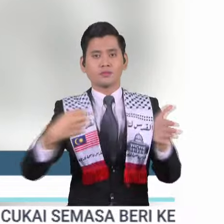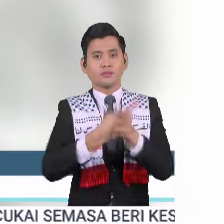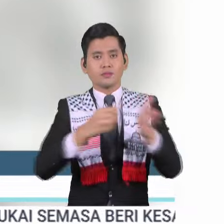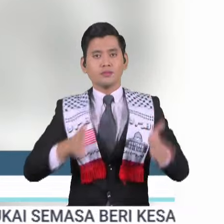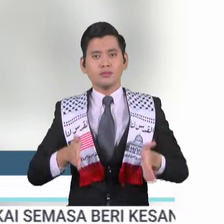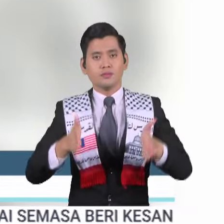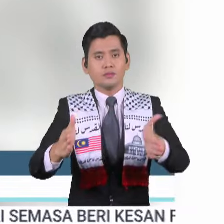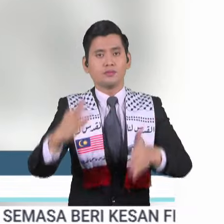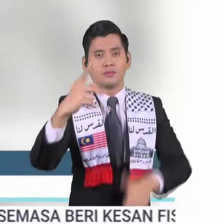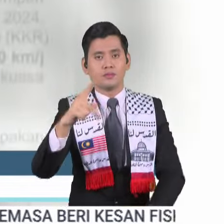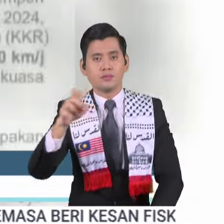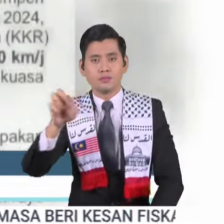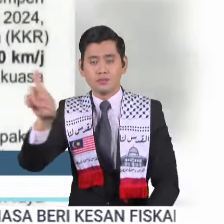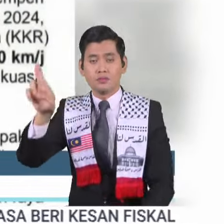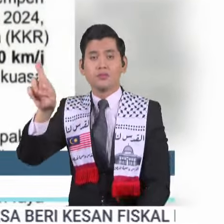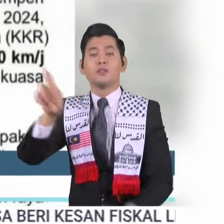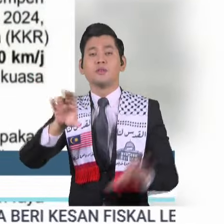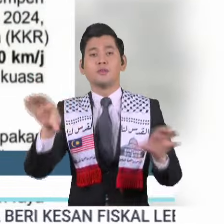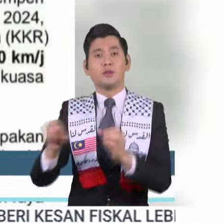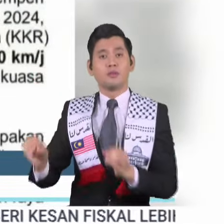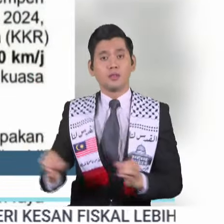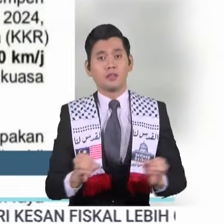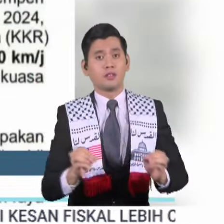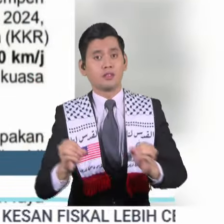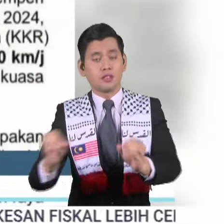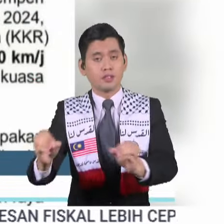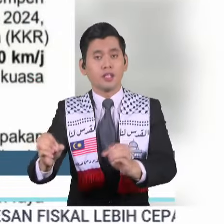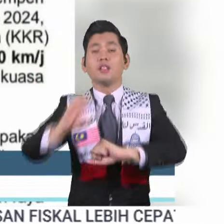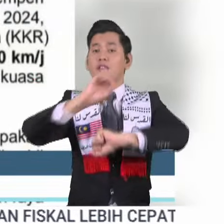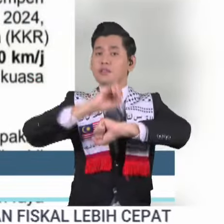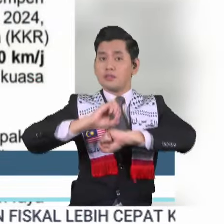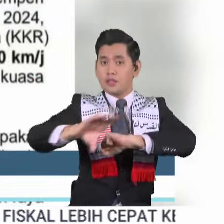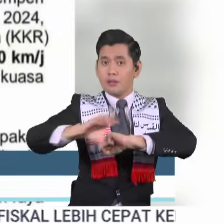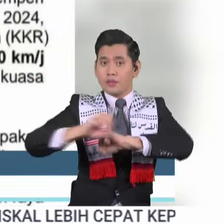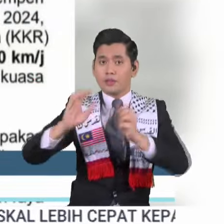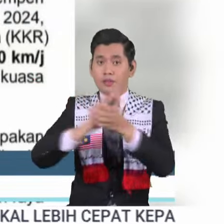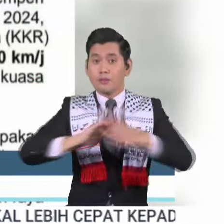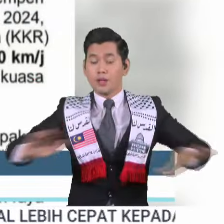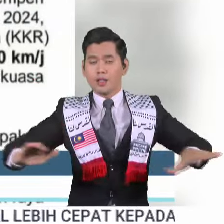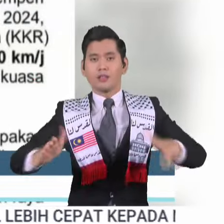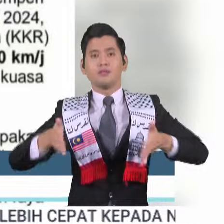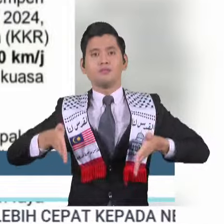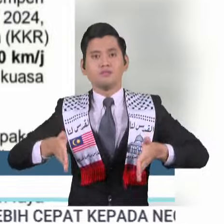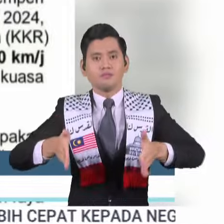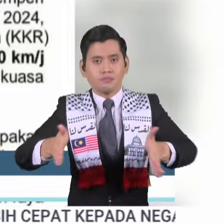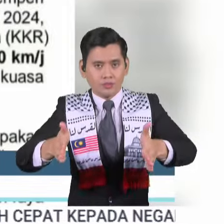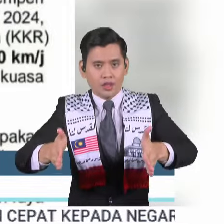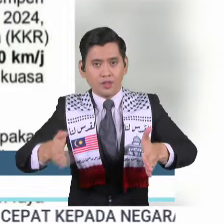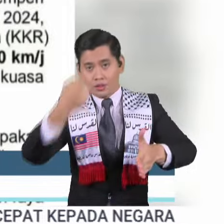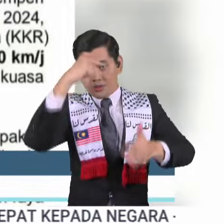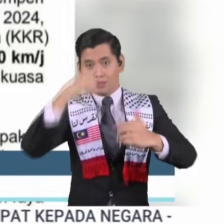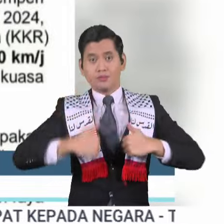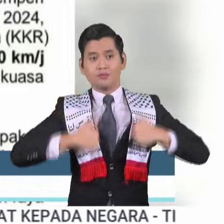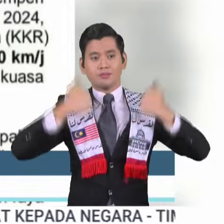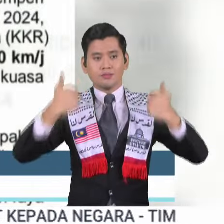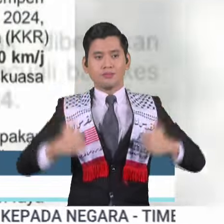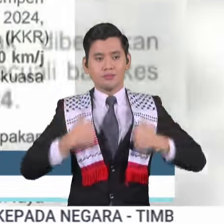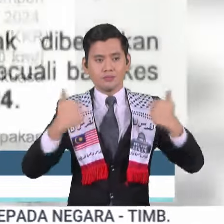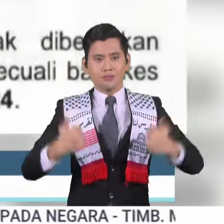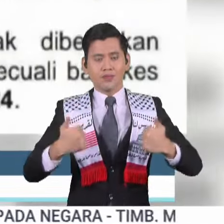KKR pada tempoh sama menjalankan op bersepadu dan kempen keselamatan jalan raya bersempena Aidilfitri ini. Pihak